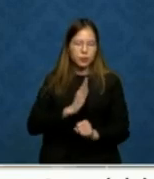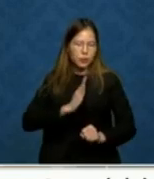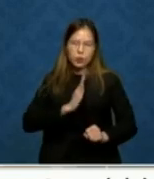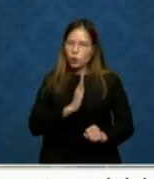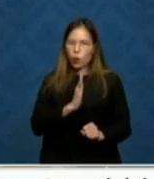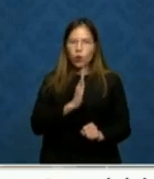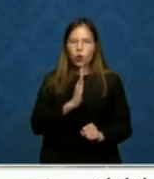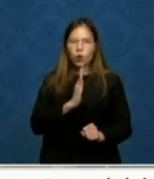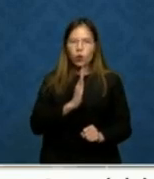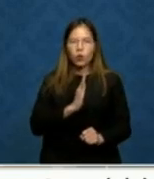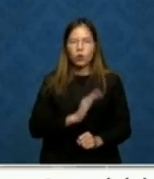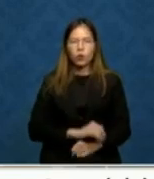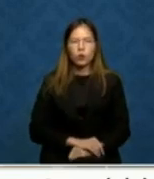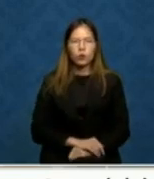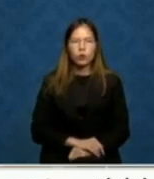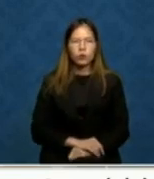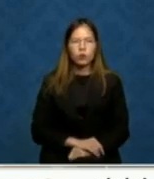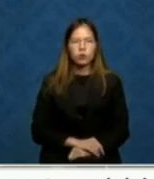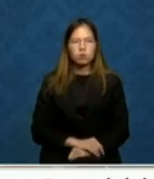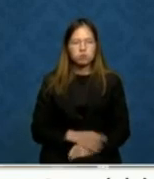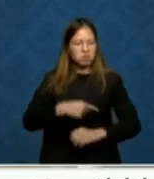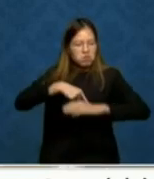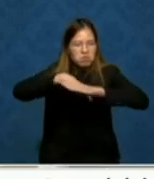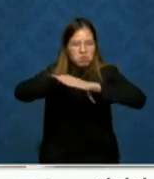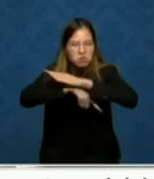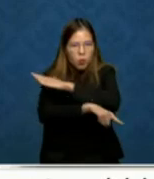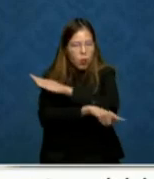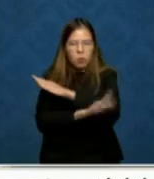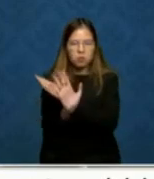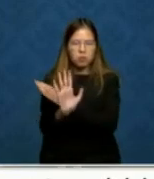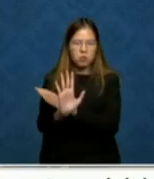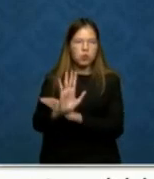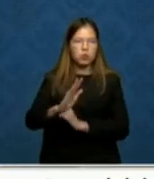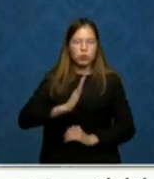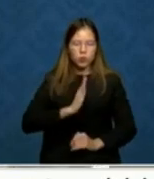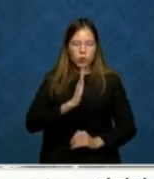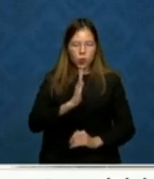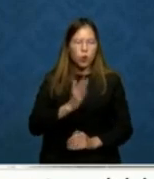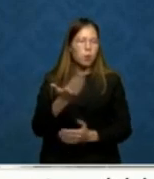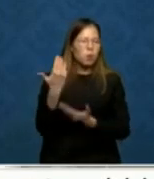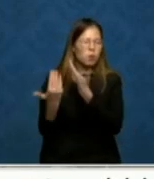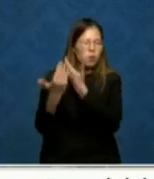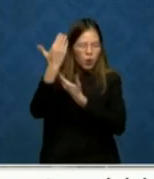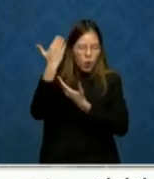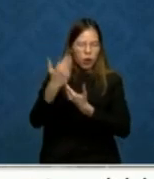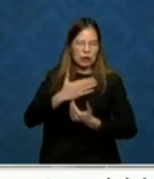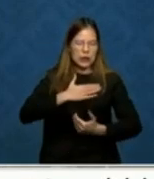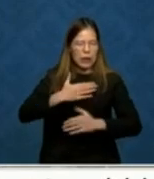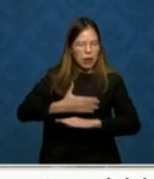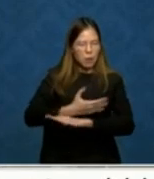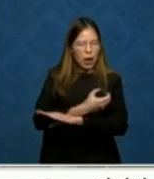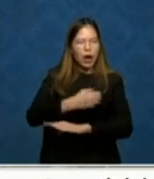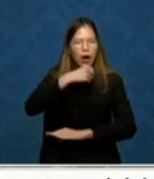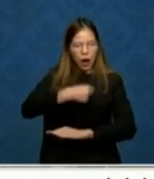ริตไม่ทรยศเสียงของประชาชนที่เลือกผมมาในอดีตพรรคที่ผมเคยสังกัด